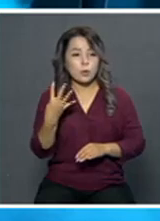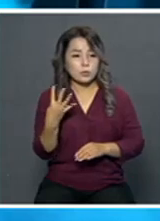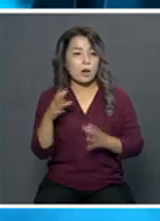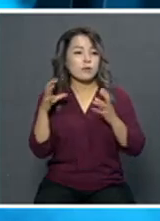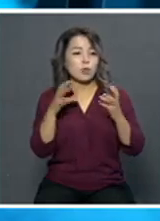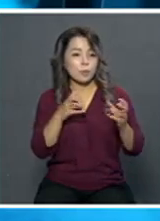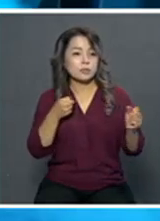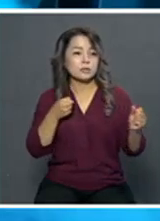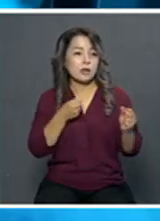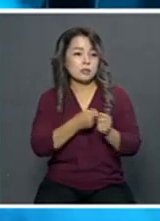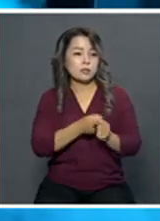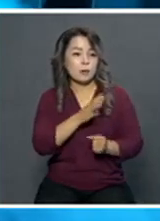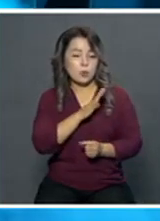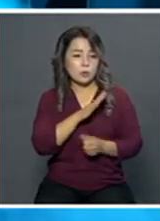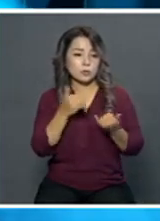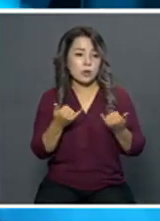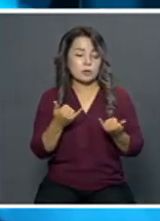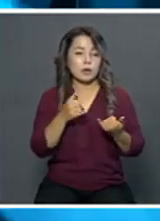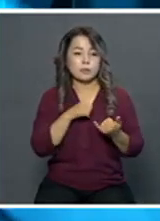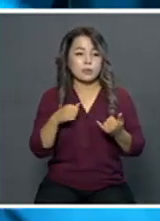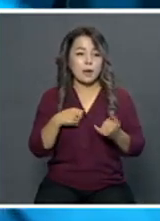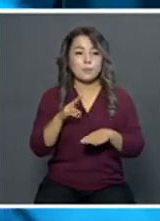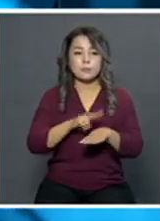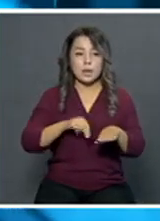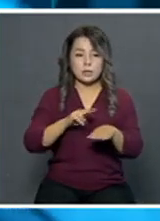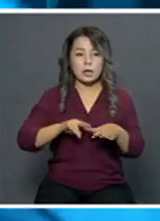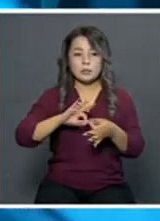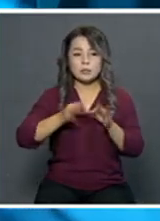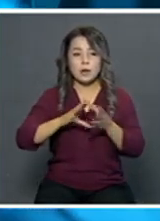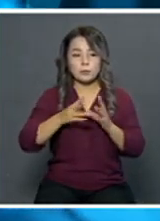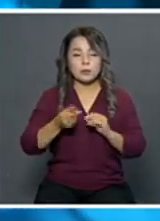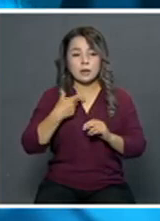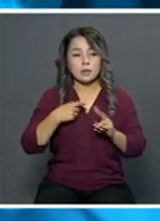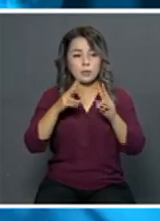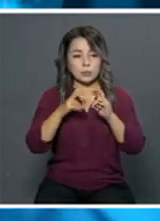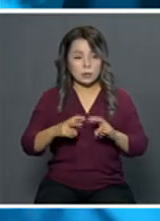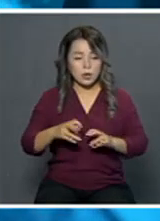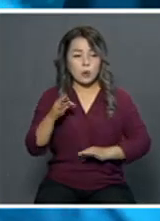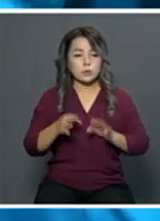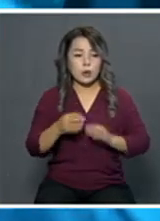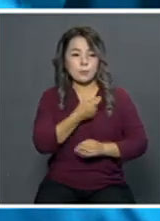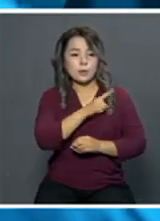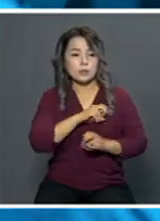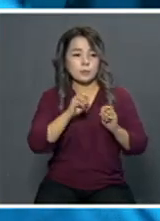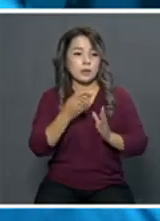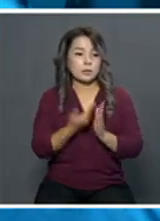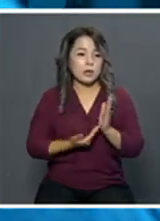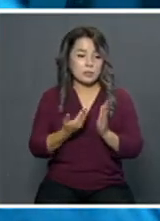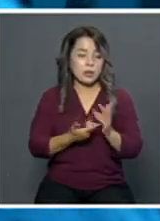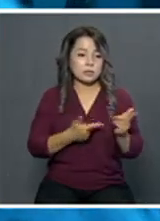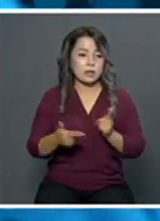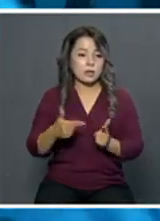автобусқа соққан болады. Өндірісті полиция өз қарауына алды, сот медициналық сараптамалар тағайындалатын